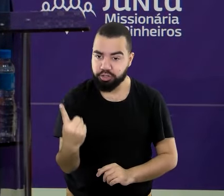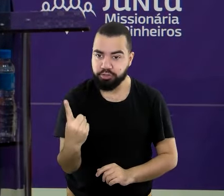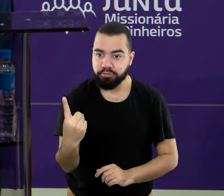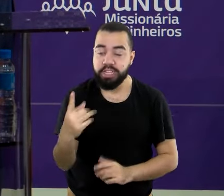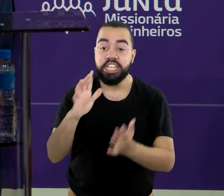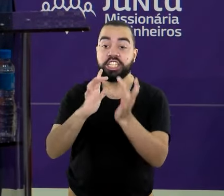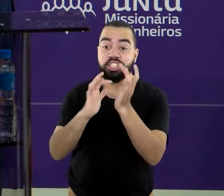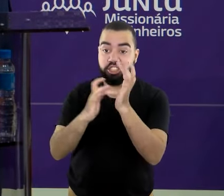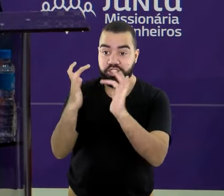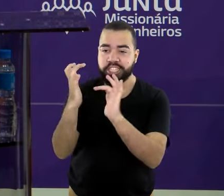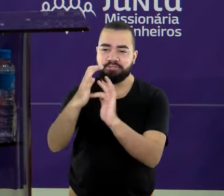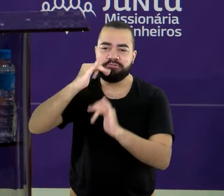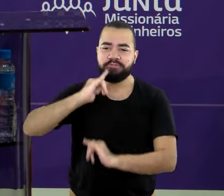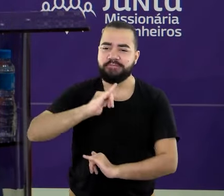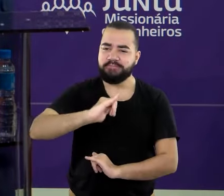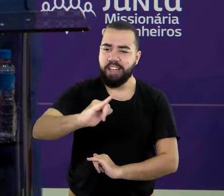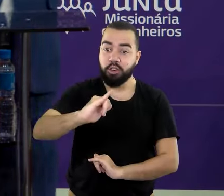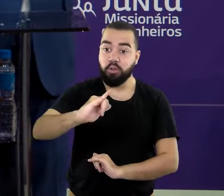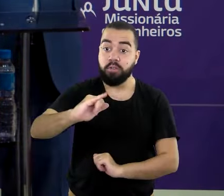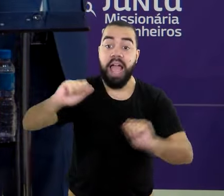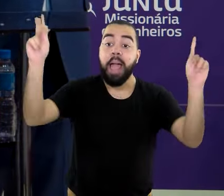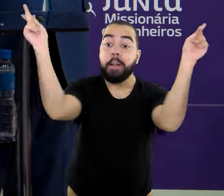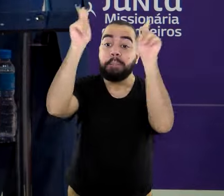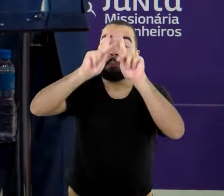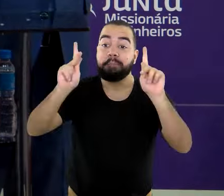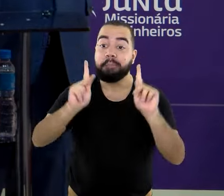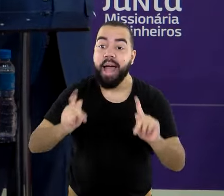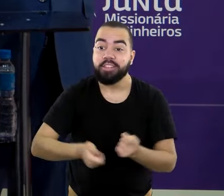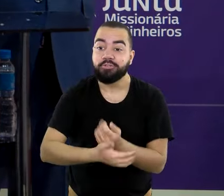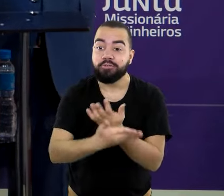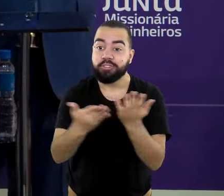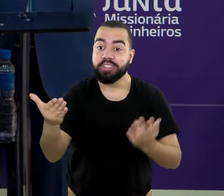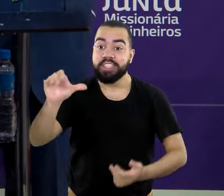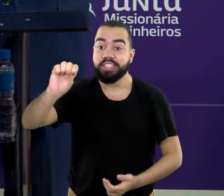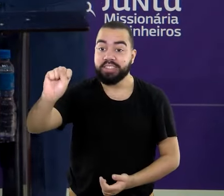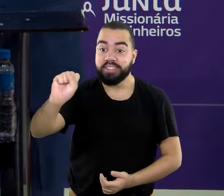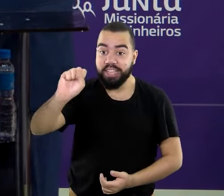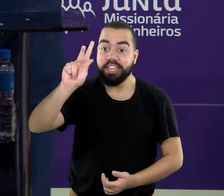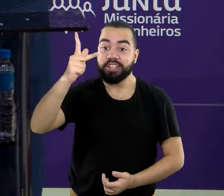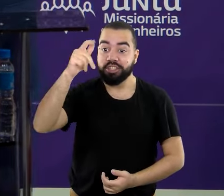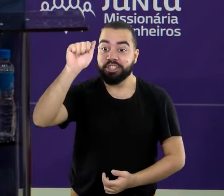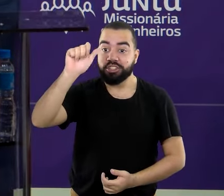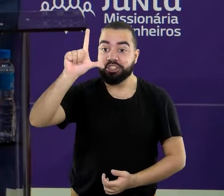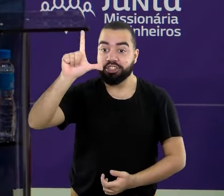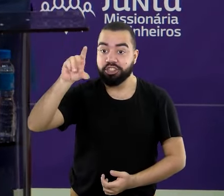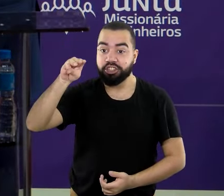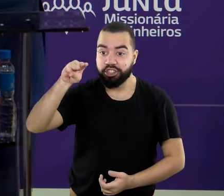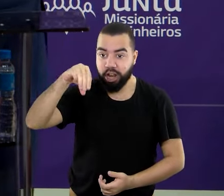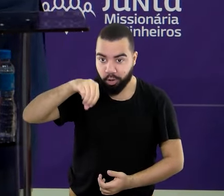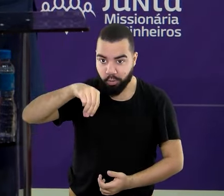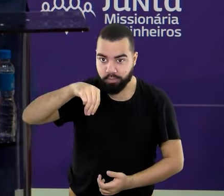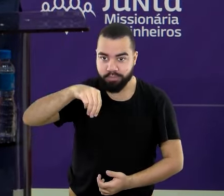convosco. Shalom. 하나님과의 평화의 복을 받는 사람은 내가